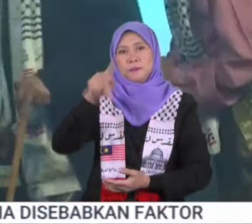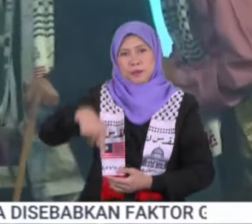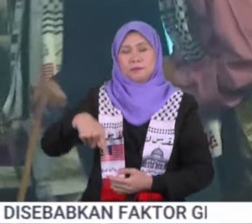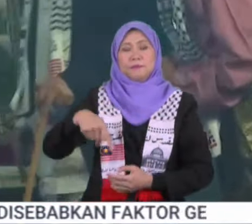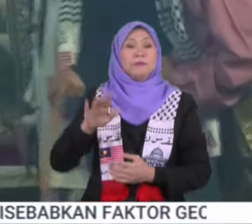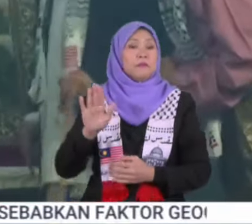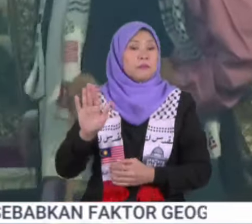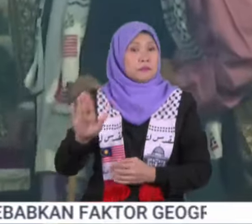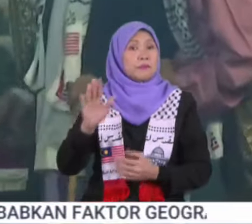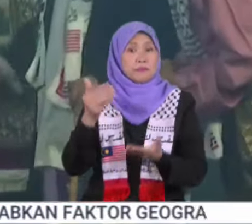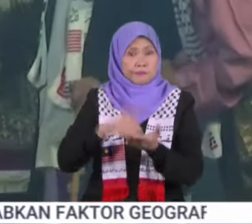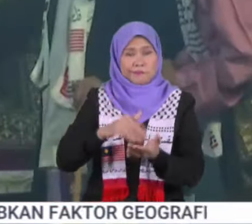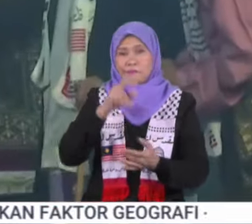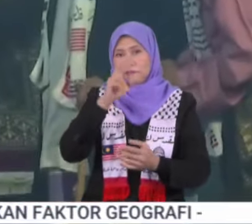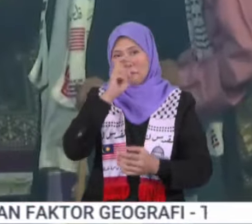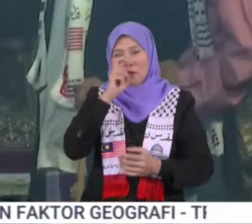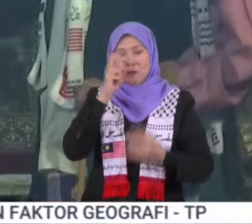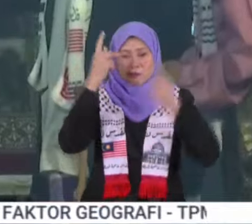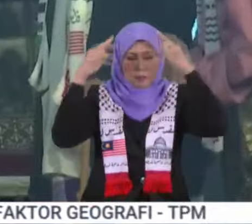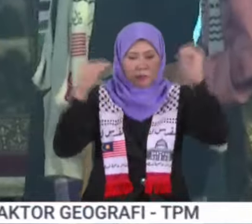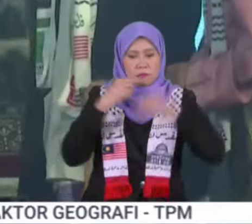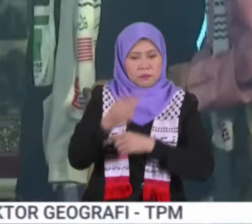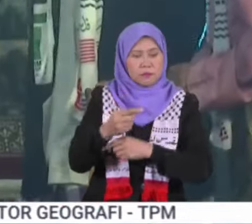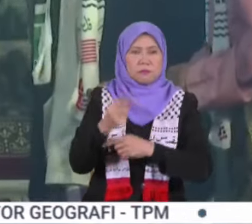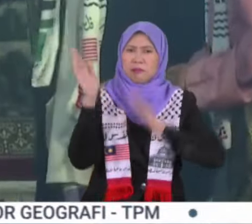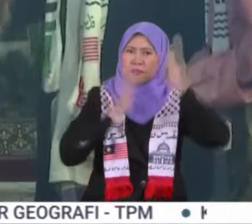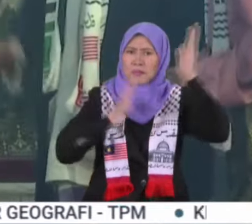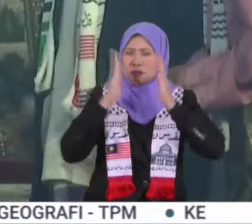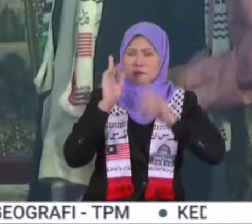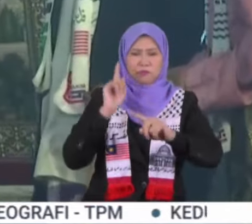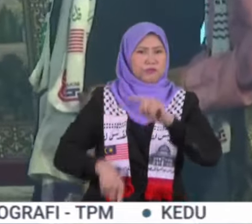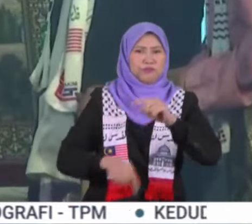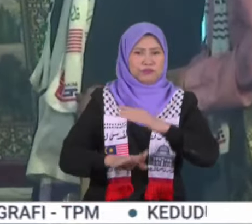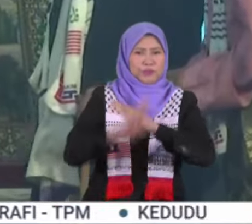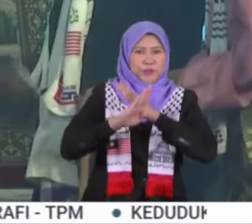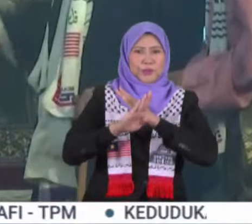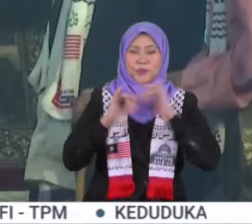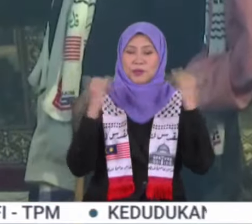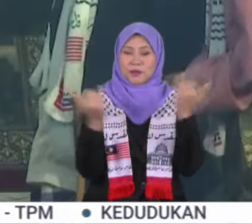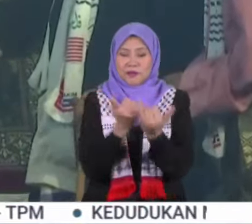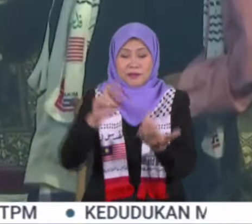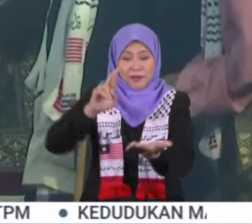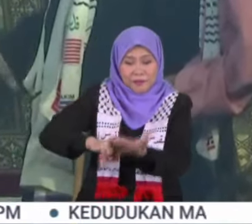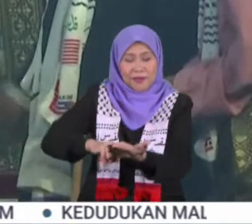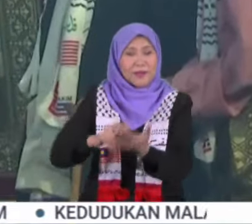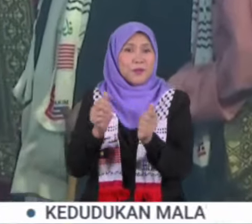pada itu, Perdana Menteri sekali lagi tegaskan pendirian Malaysia tidak benarkan syarikat yang berdaftar